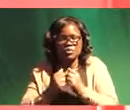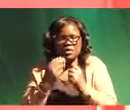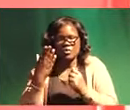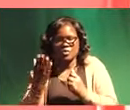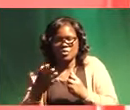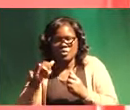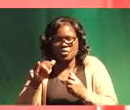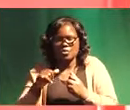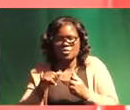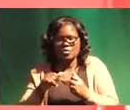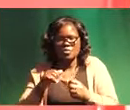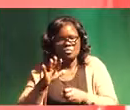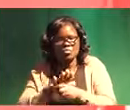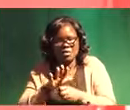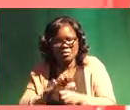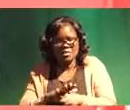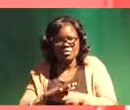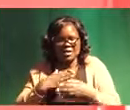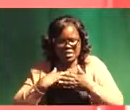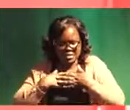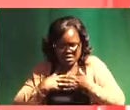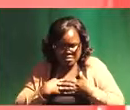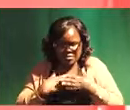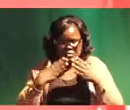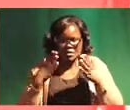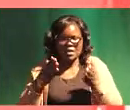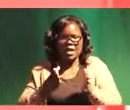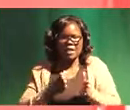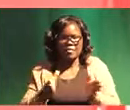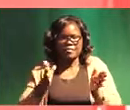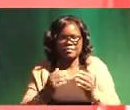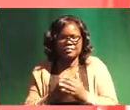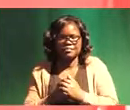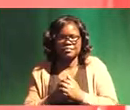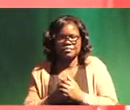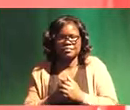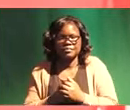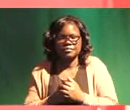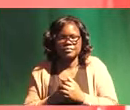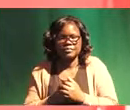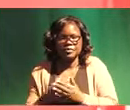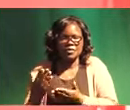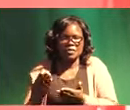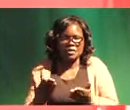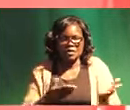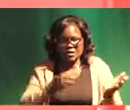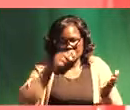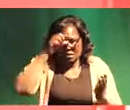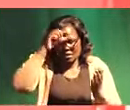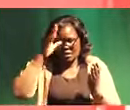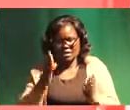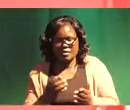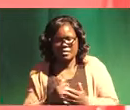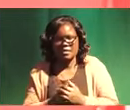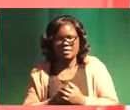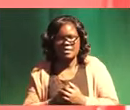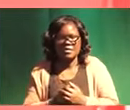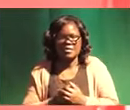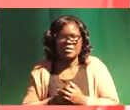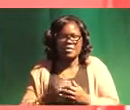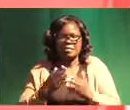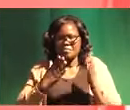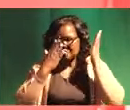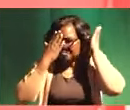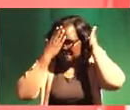hayo mengi, kwa heshima kuu mnikubali ni mwalike gavana wetu Madam